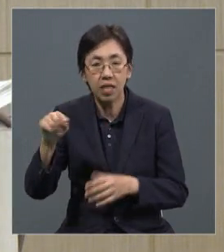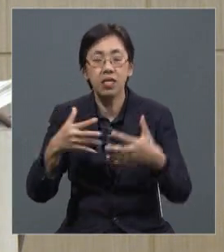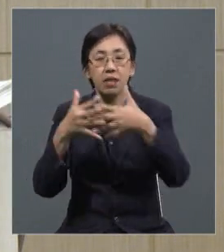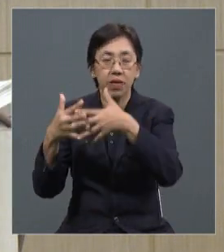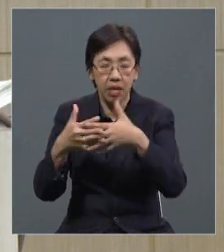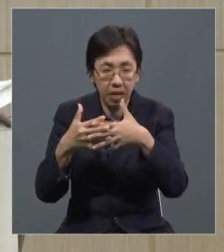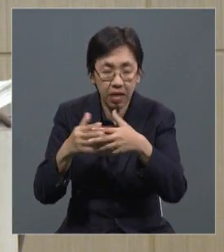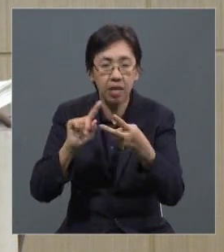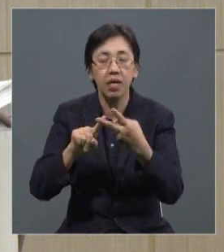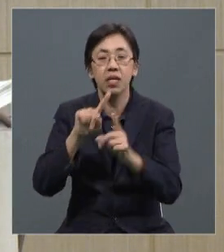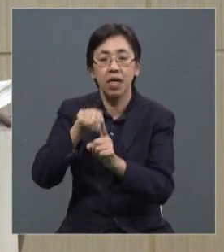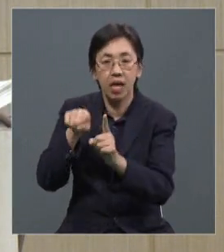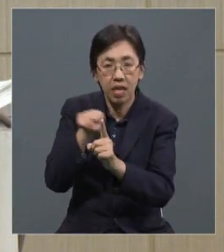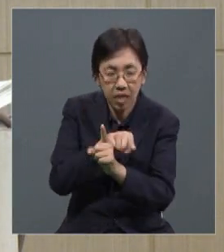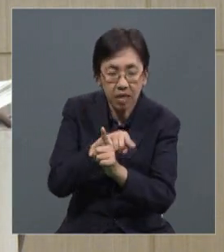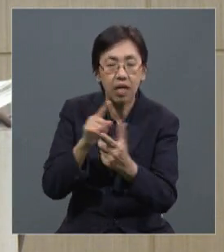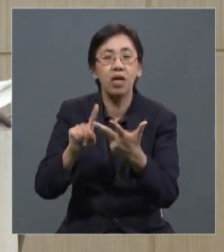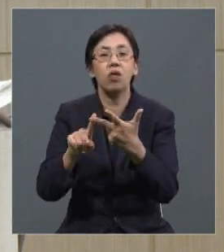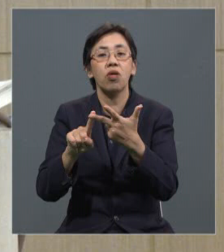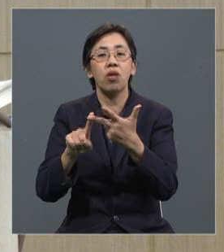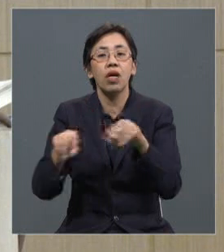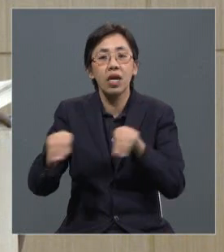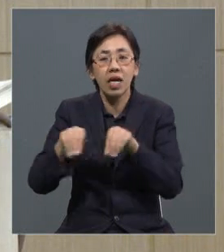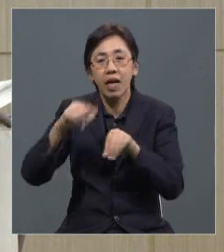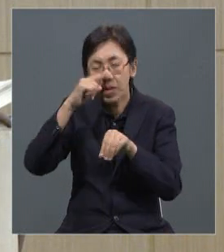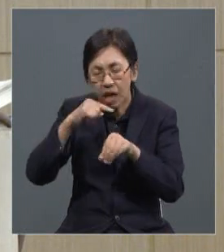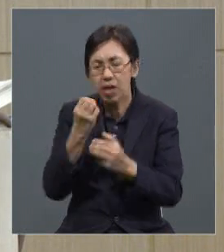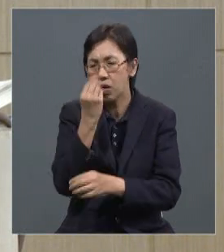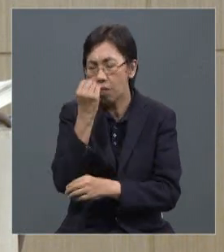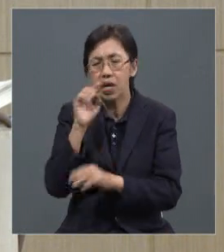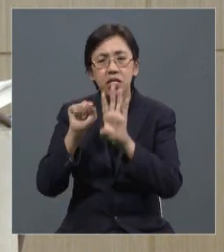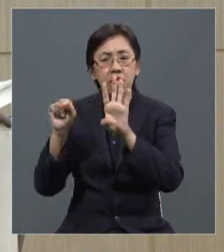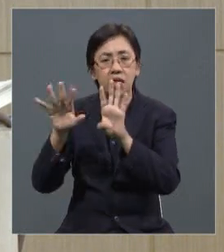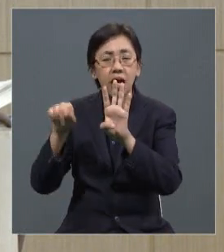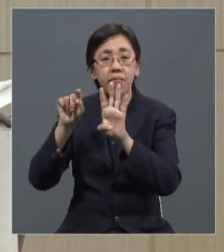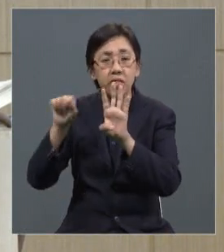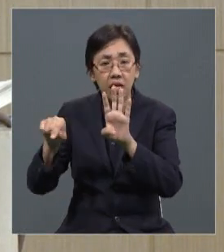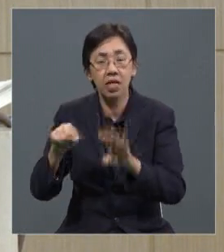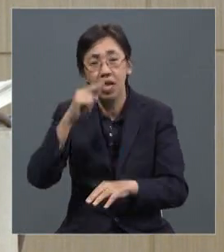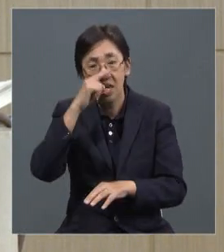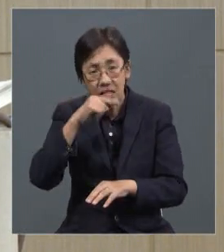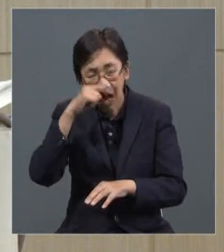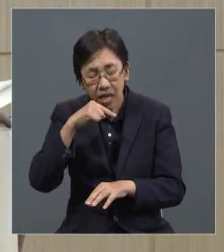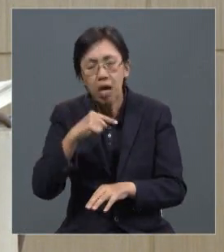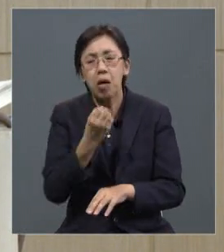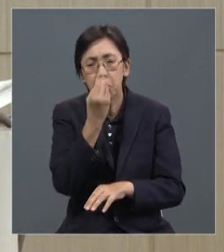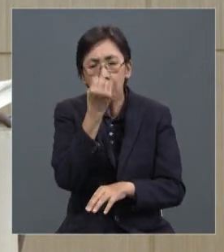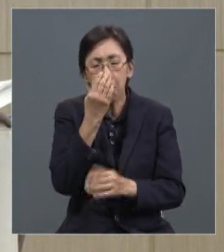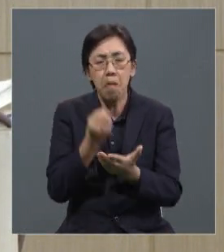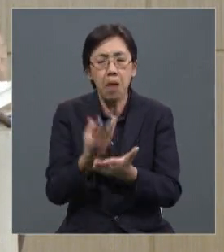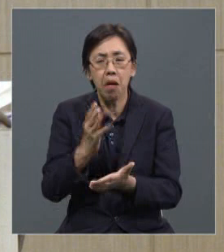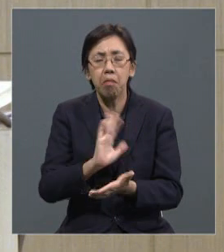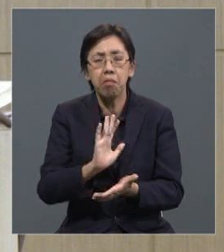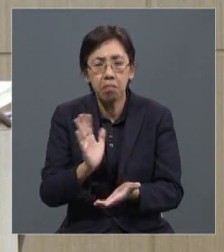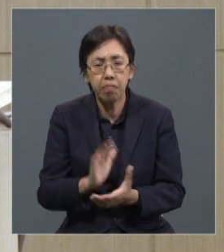ทั้งอังกฤษทั้ง ECB แล้วว่าในเพื่อนบ้านเราก็ดอกเบี้ยประมาณ 4-5% ดอกเบี้ยไทยในโลกถือว่าระดับที่ไม่ได้สูงแต่ที่สำคัญ